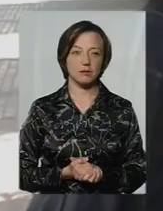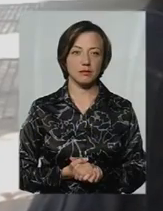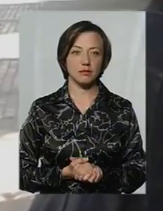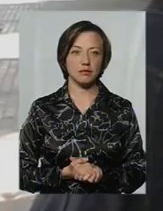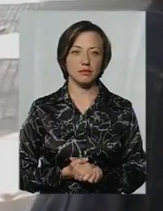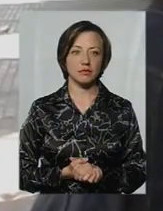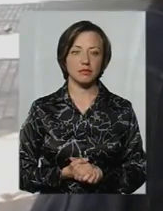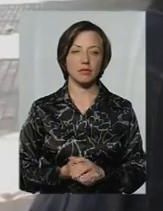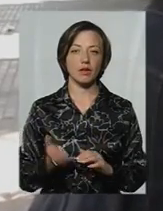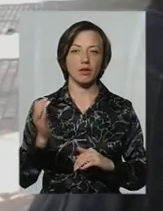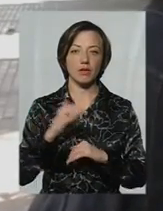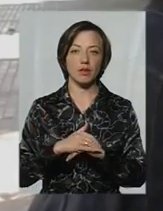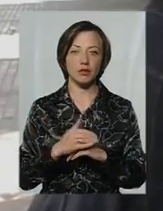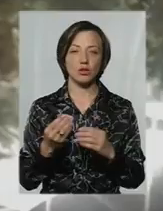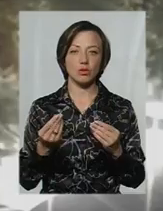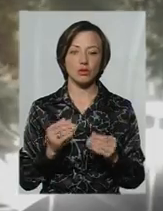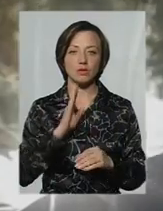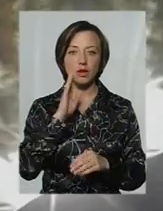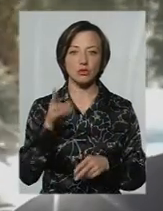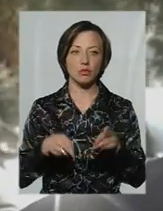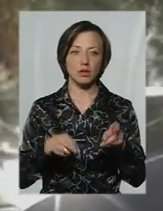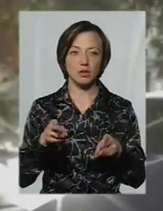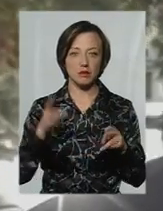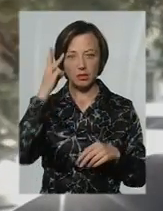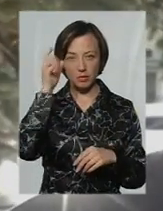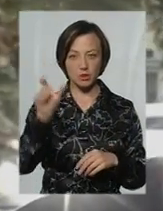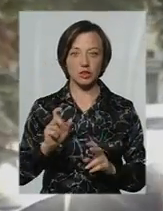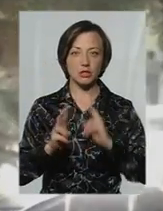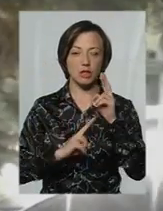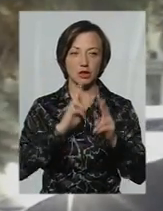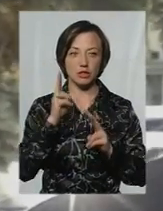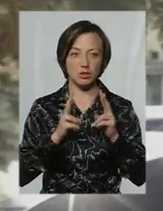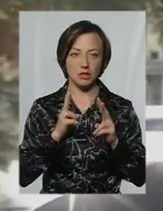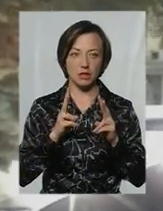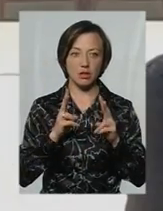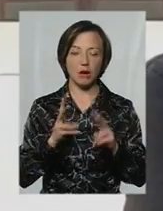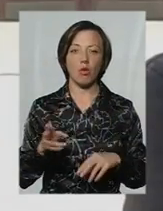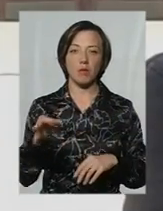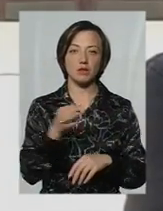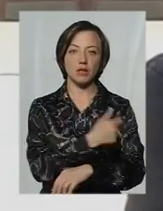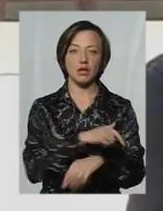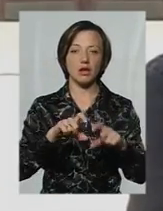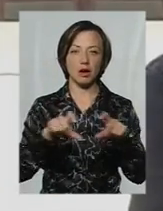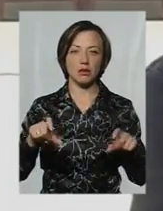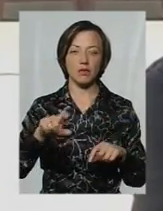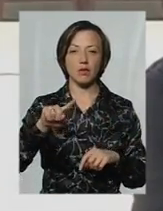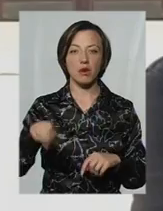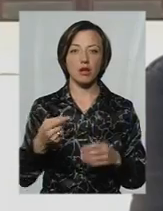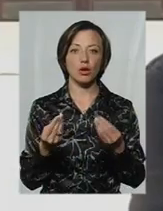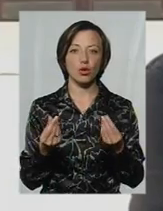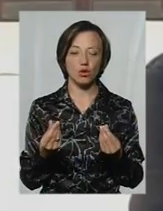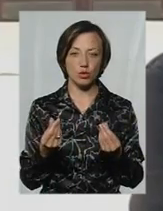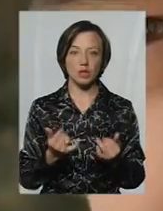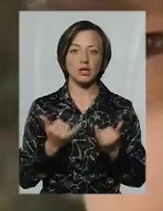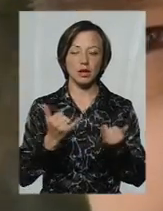Ввечері гроші, вранці операція. Хмельничанин Андрій Поставник скаржиться. У нейрохірургії обласної лікарні у його дружини лікарі вимагали гроші